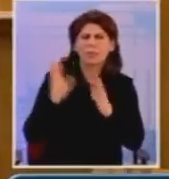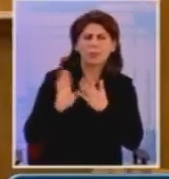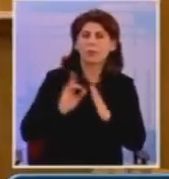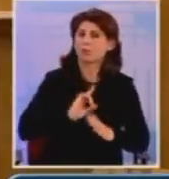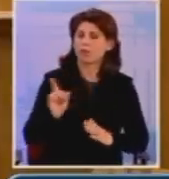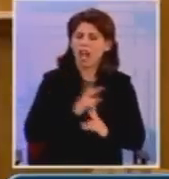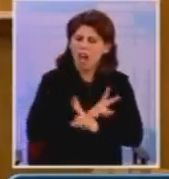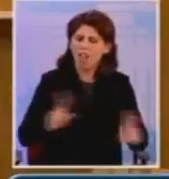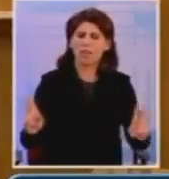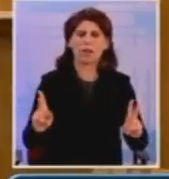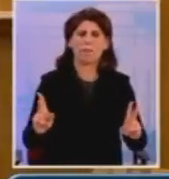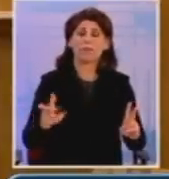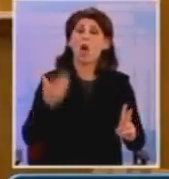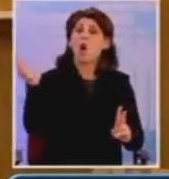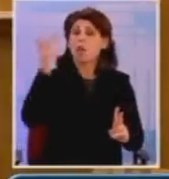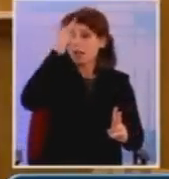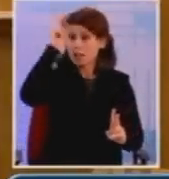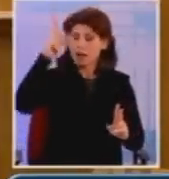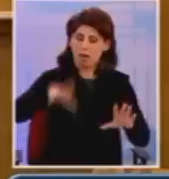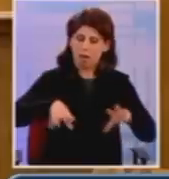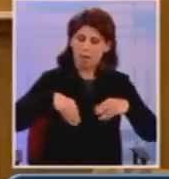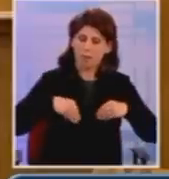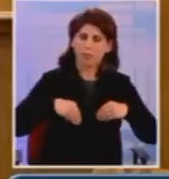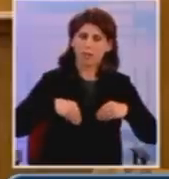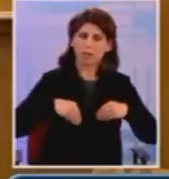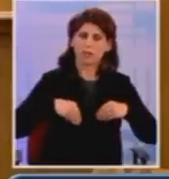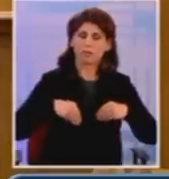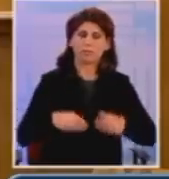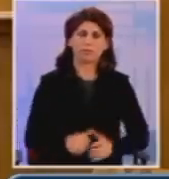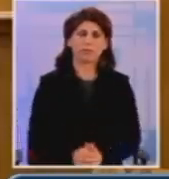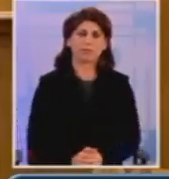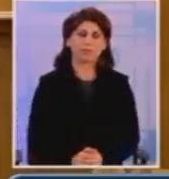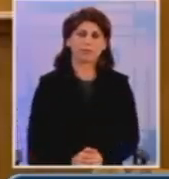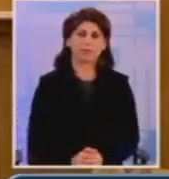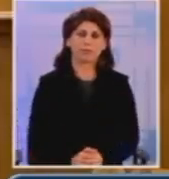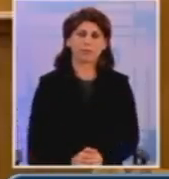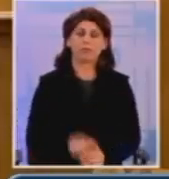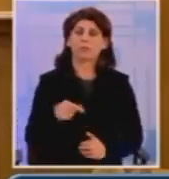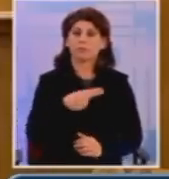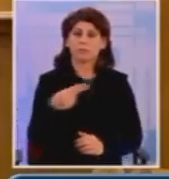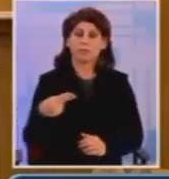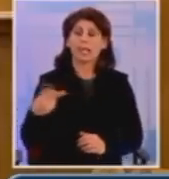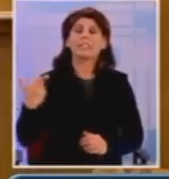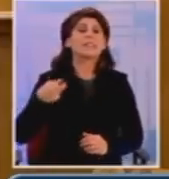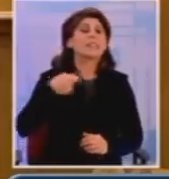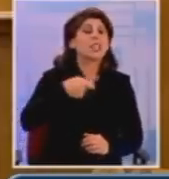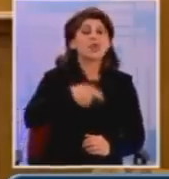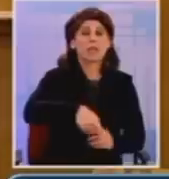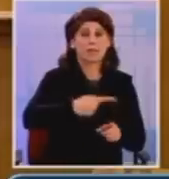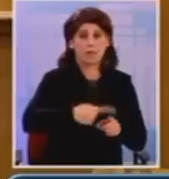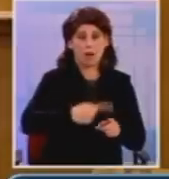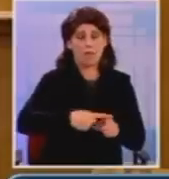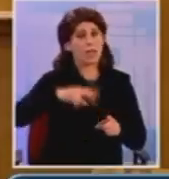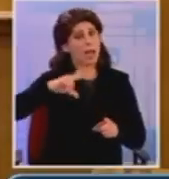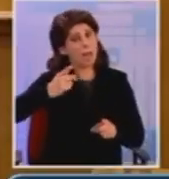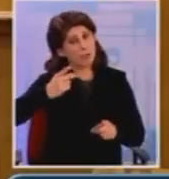Όταν η Γερμανία αποδέχεται έστω να τοποθετηθεί για το ζήτημα των οφειλών της προς την Ελλάδα από το